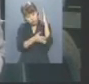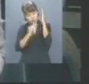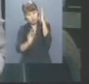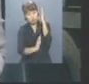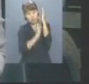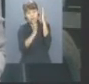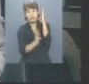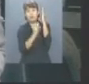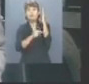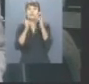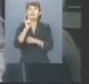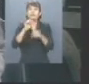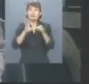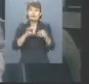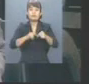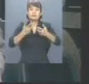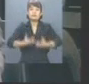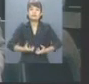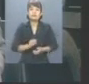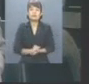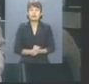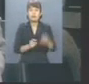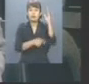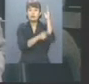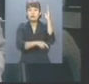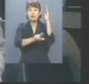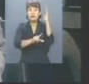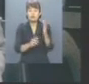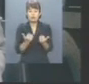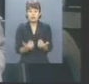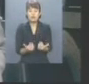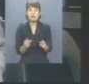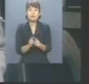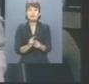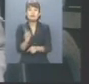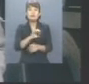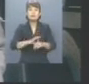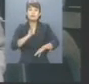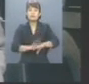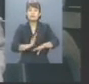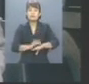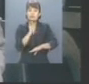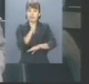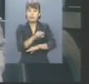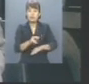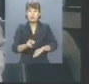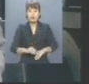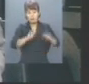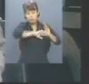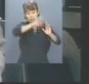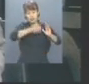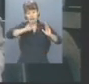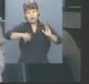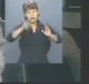งขึ้นขณะที่ในจังหวัดพัทลุงนะคะซึ่งถือว่าเป็นหนึ่งในจังหวัดที่มีการประกาศเตือนก็มีน้ำป่าจากเทือกเขาบรรทัดและฝนที่ต